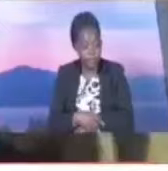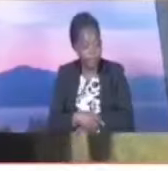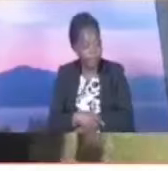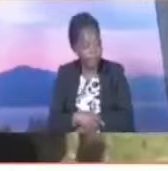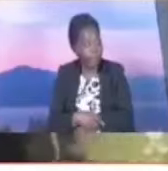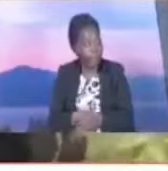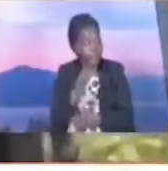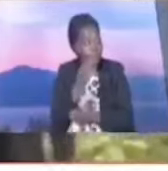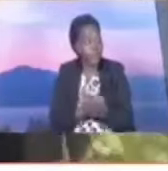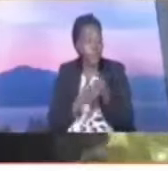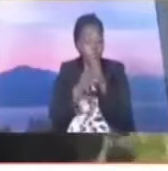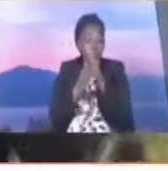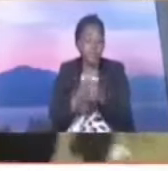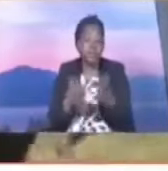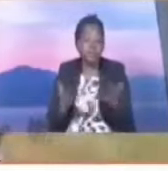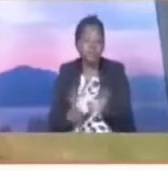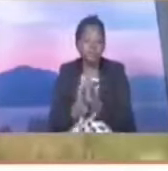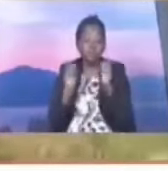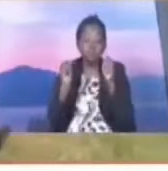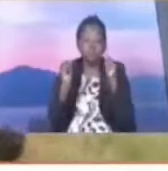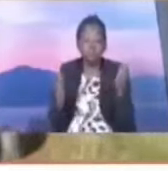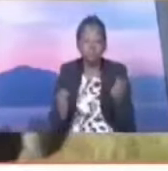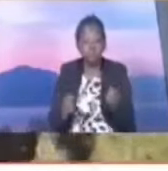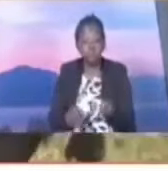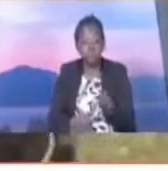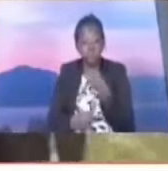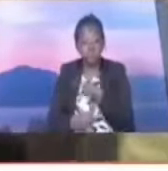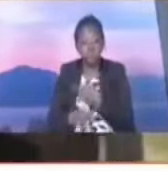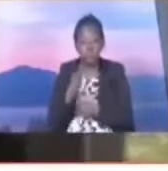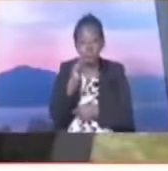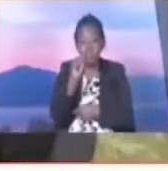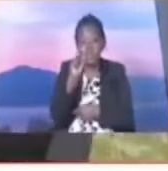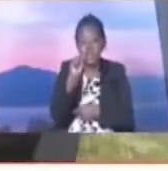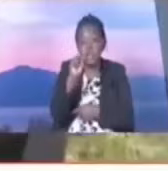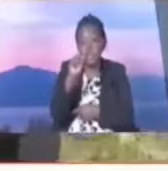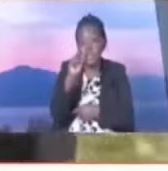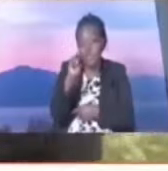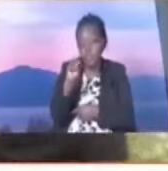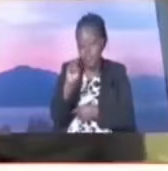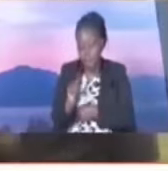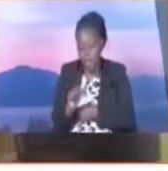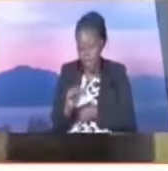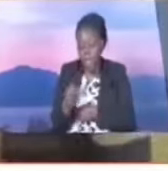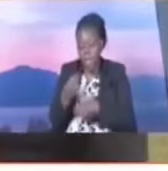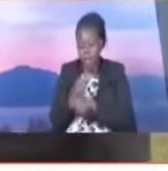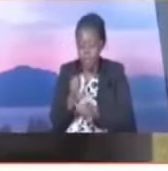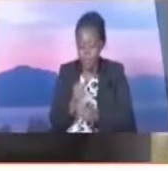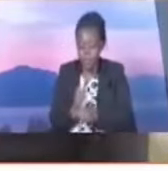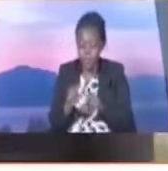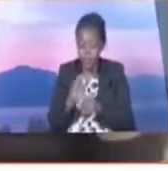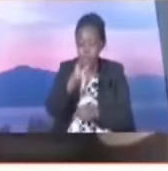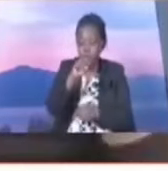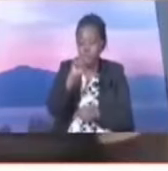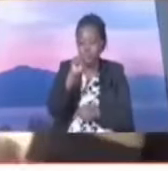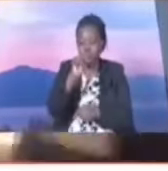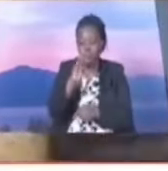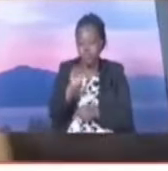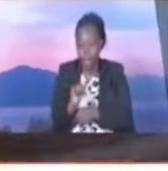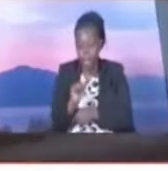Abamu ku bakulembera abasawo b'ekinnansi okulina abakooza kulannama owatuli bumu Traditional Healers Association ne Jumba Lubowa